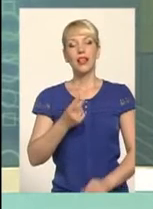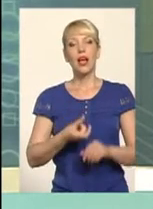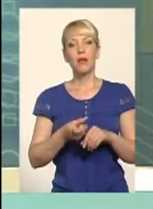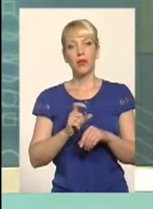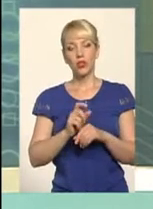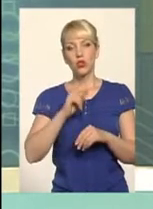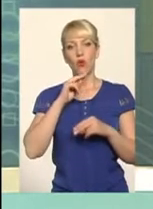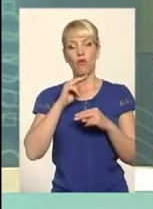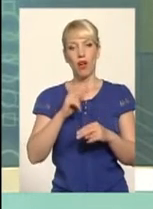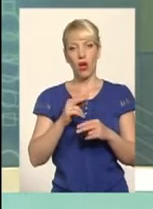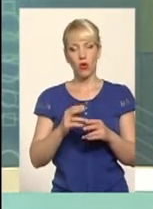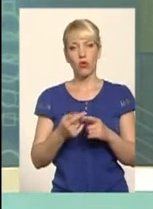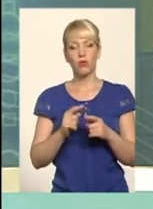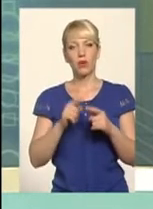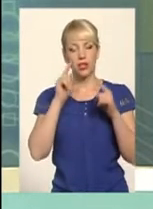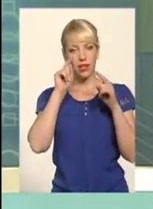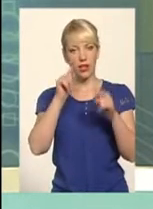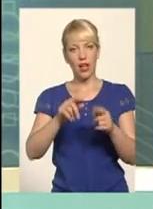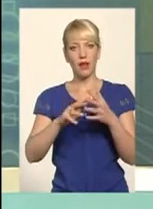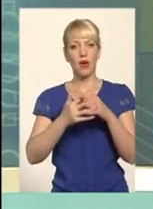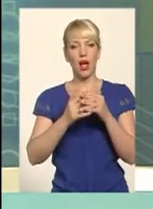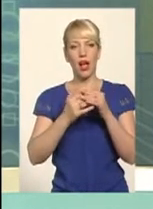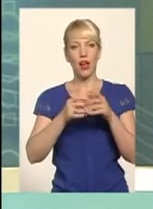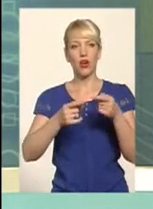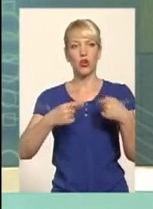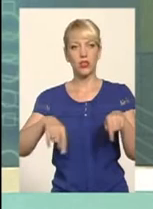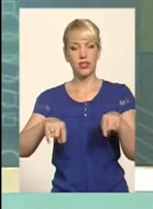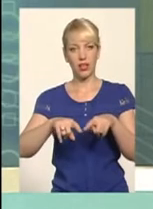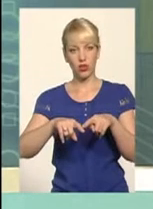найбільшу увагу приділяємо агросектору, принаймні на словах.